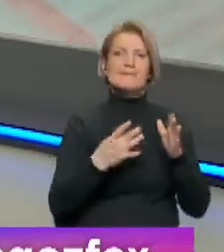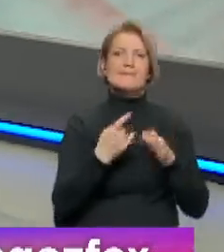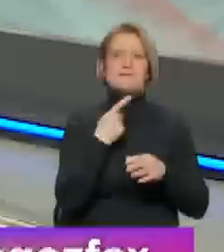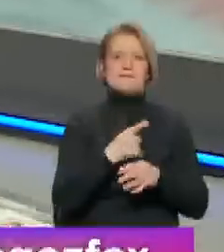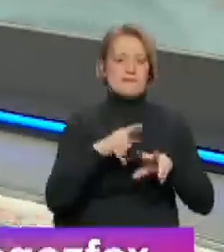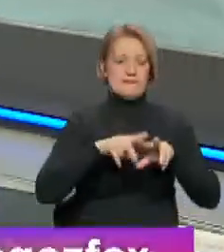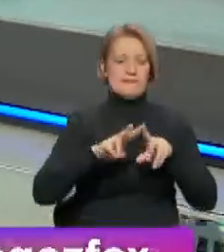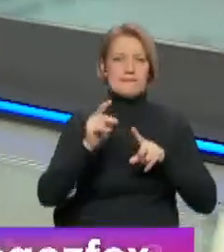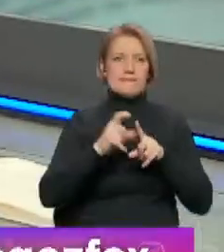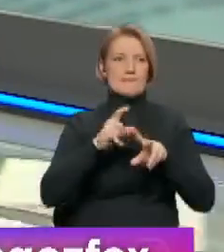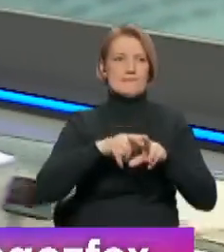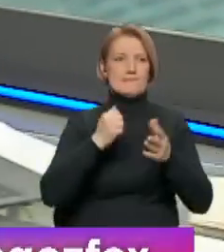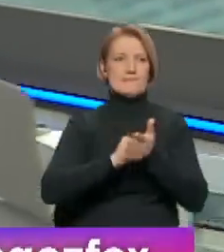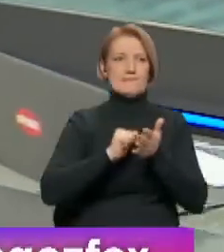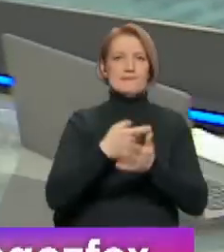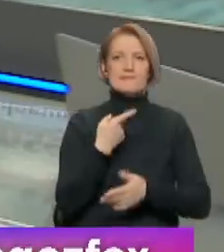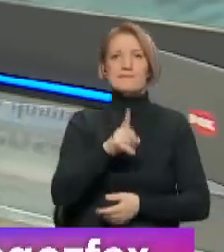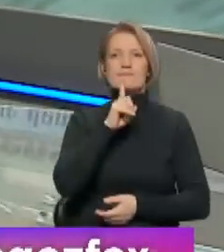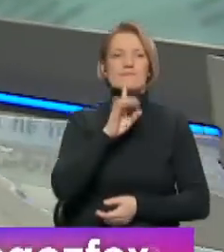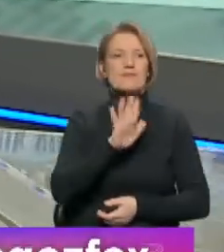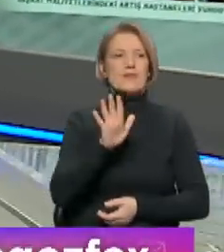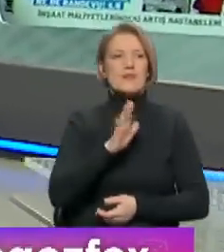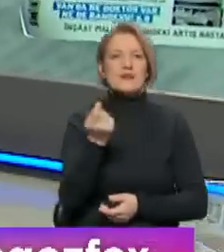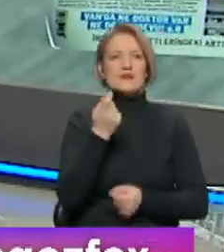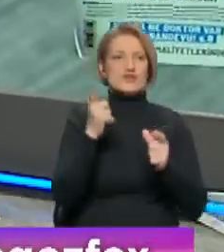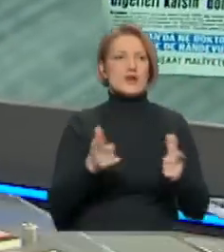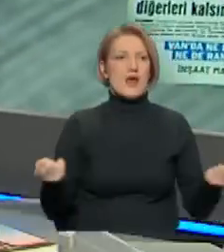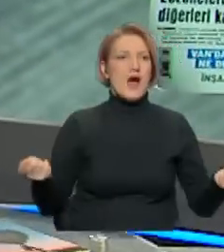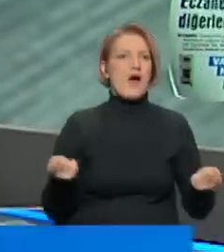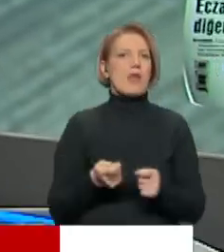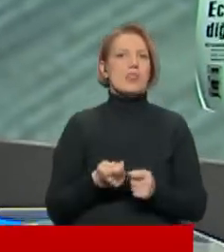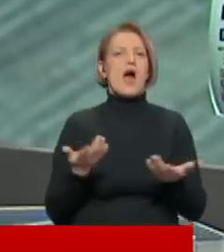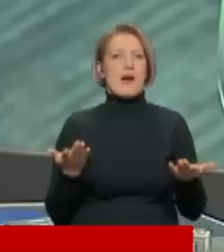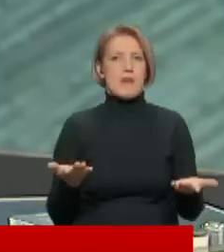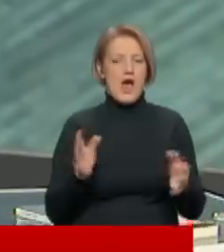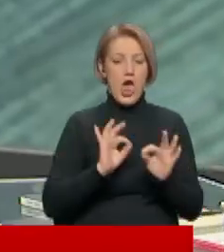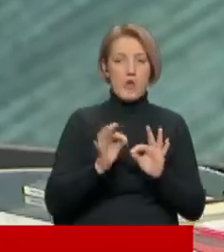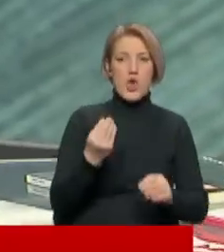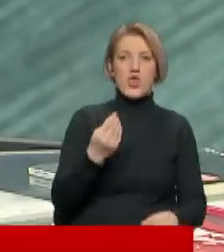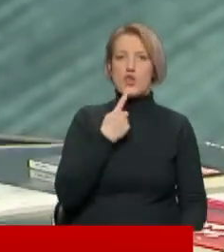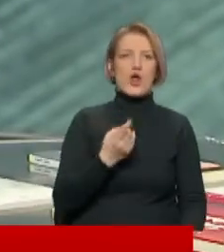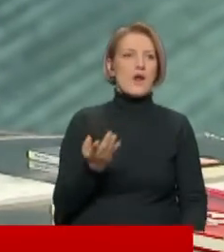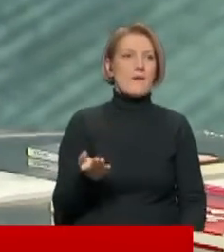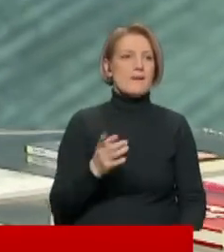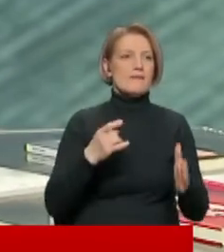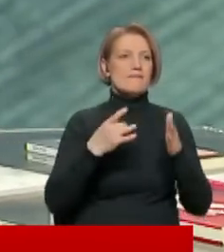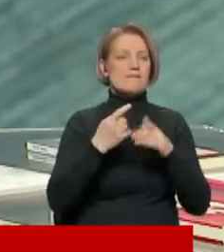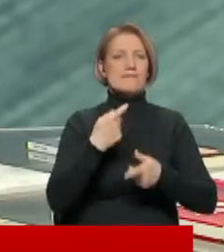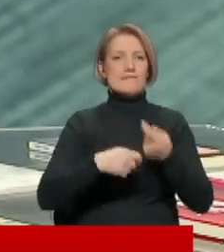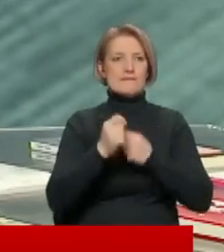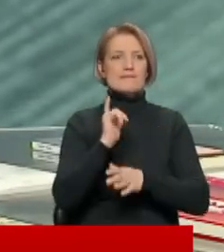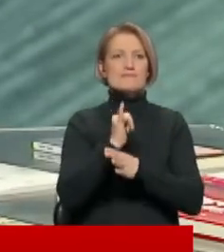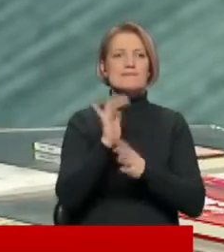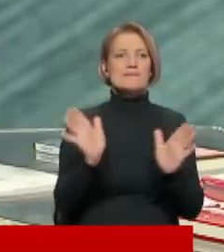amiga gazetesi 1150 iş yeri kapandı ama ekonomide iyi deniliyor Diyarbakır Esnaf ve